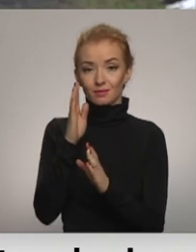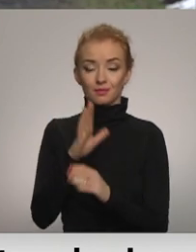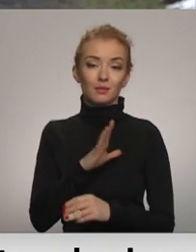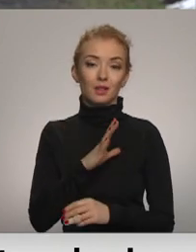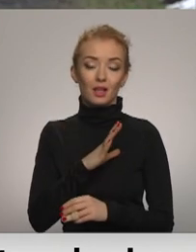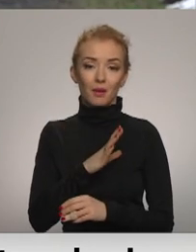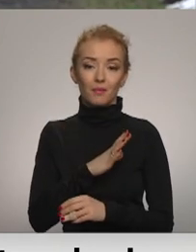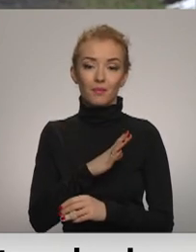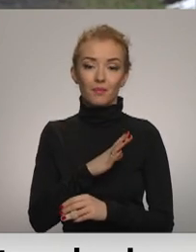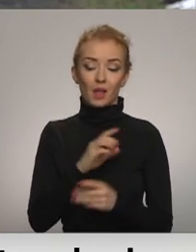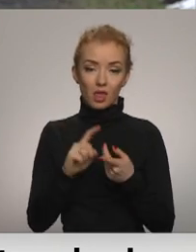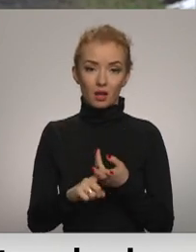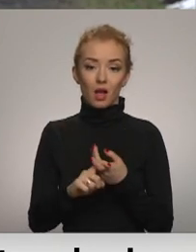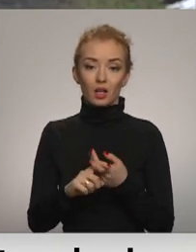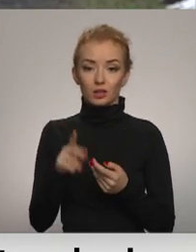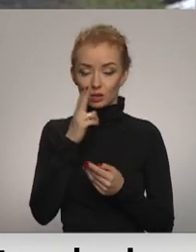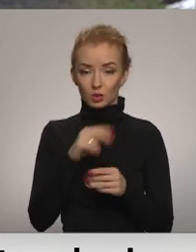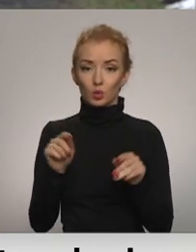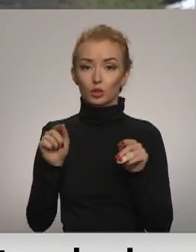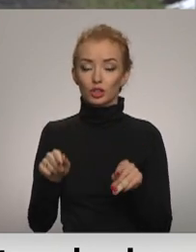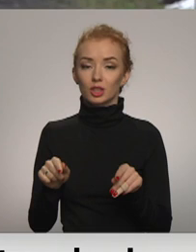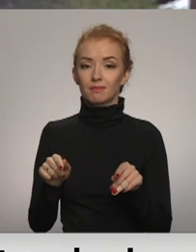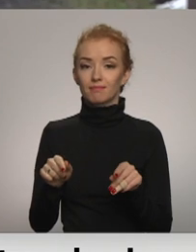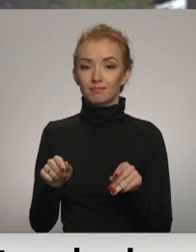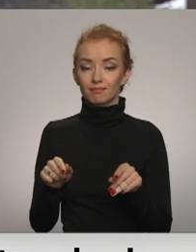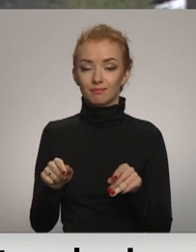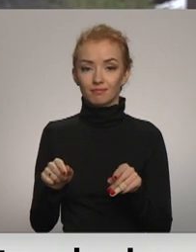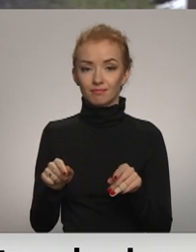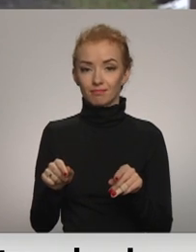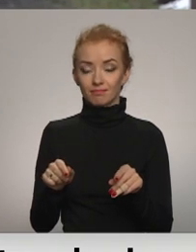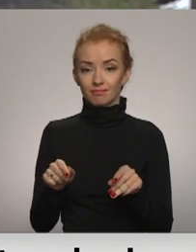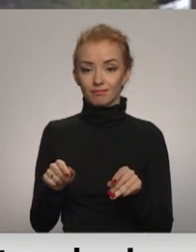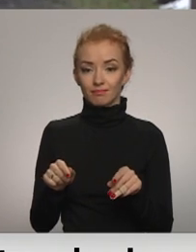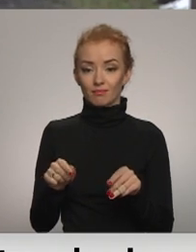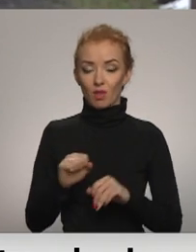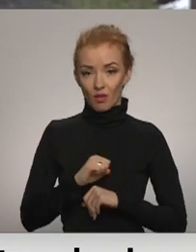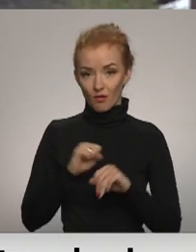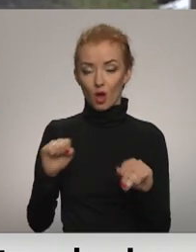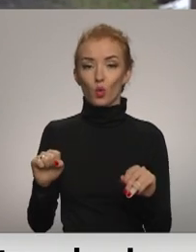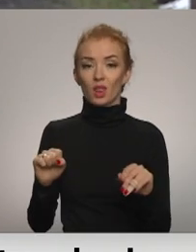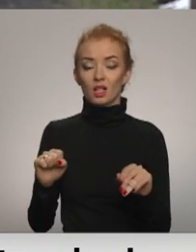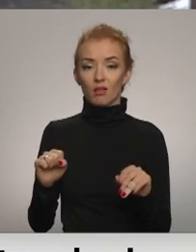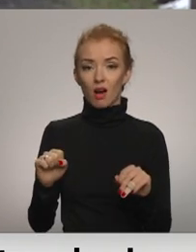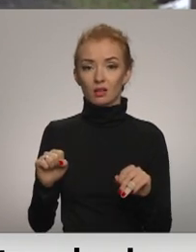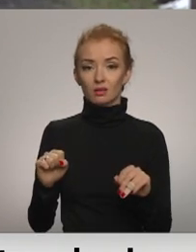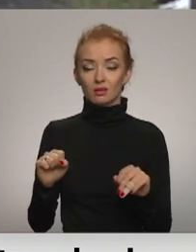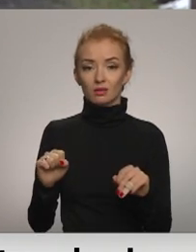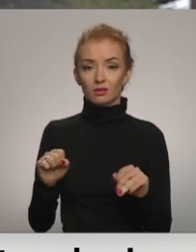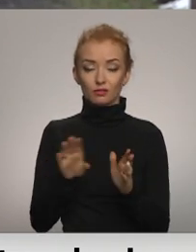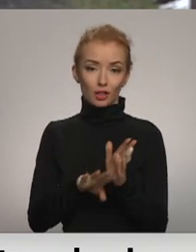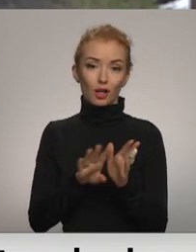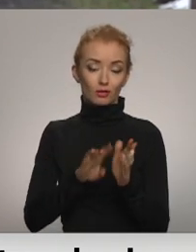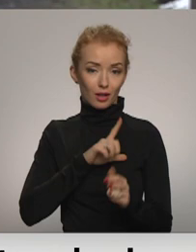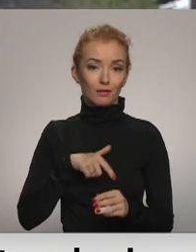bija pilnīgi atkarīgs no šīte, kas saka, varonīgās, parastās